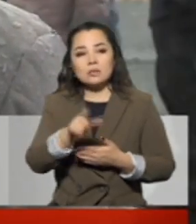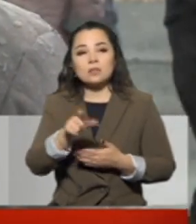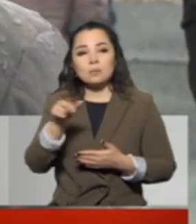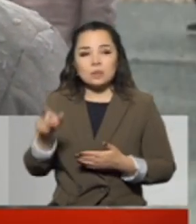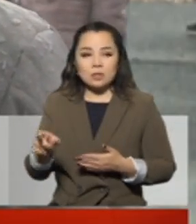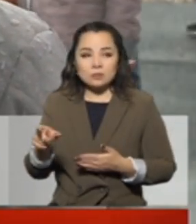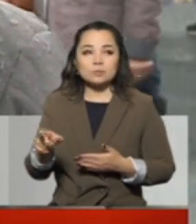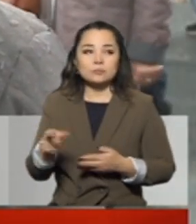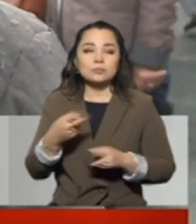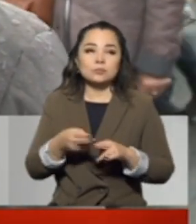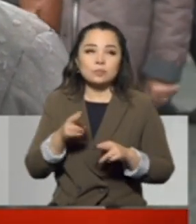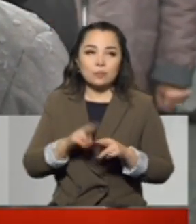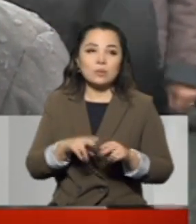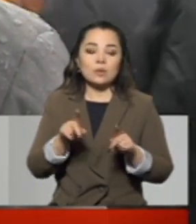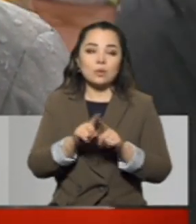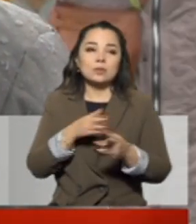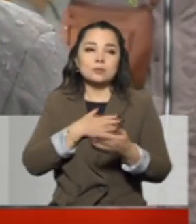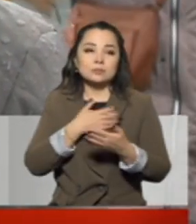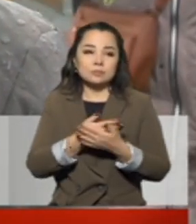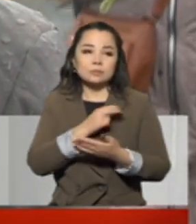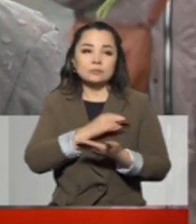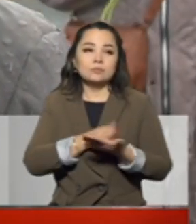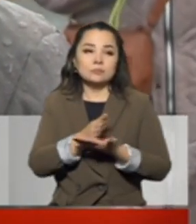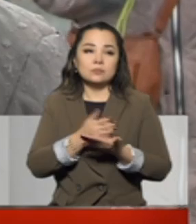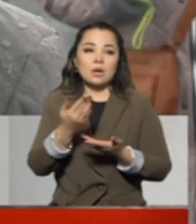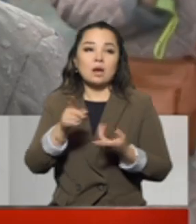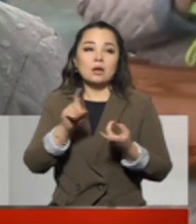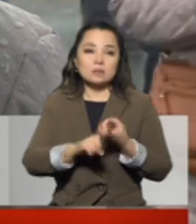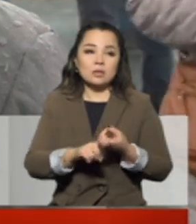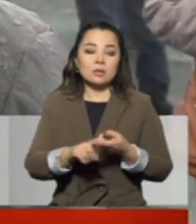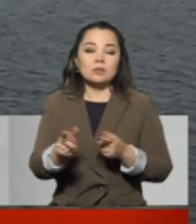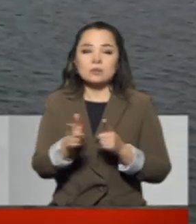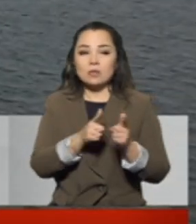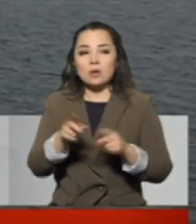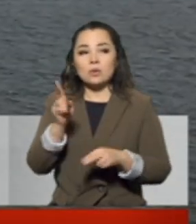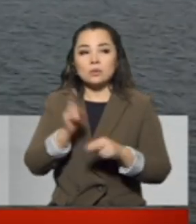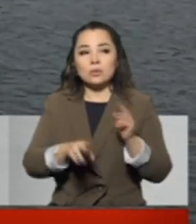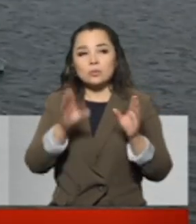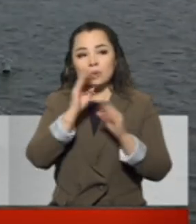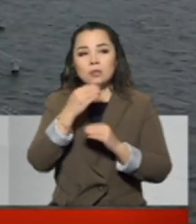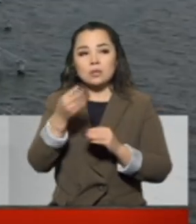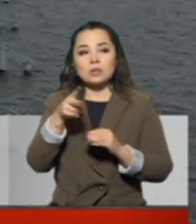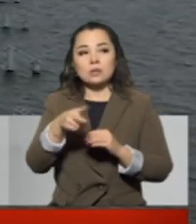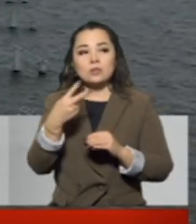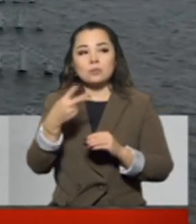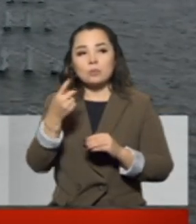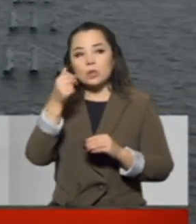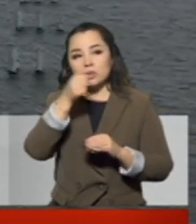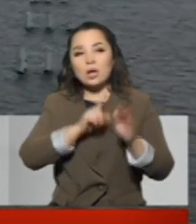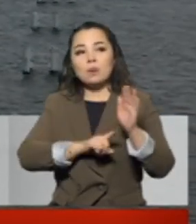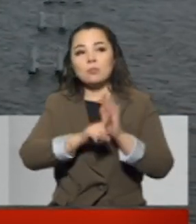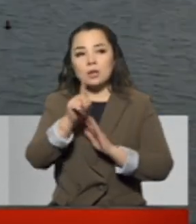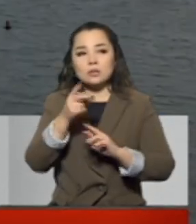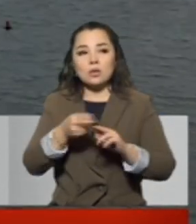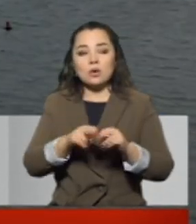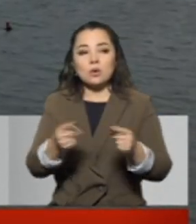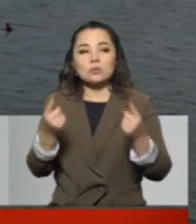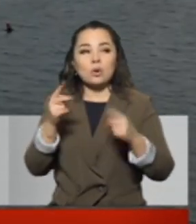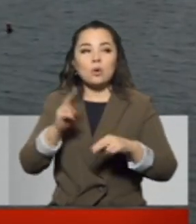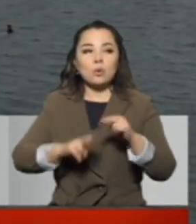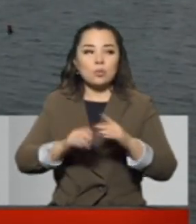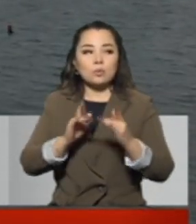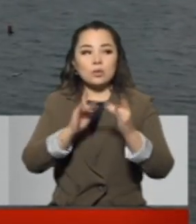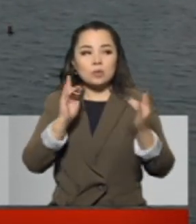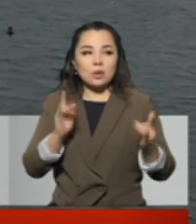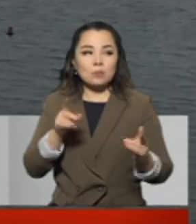азаматтарға. Солардың қажырлы да қайратты еңбегінің арқасында бітті ғой деп ойлаймын. Құрылысы 2021 жылы басталған алып көпірдің